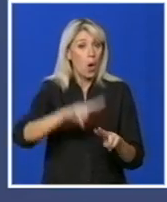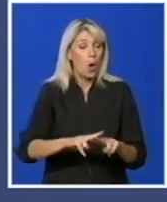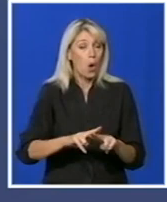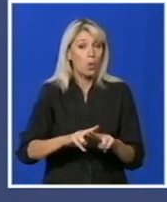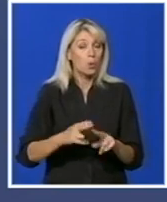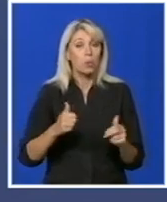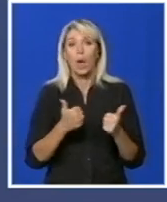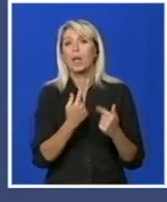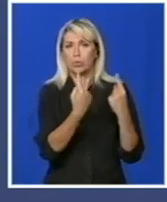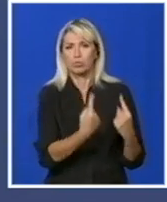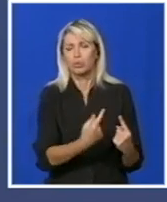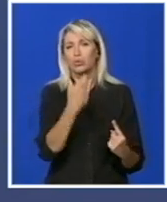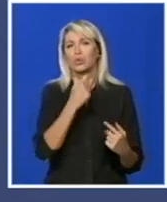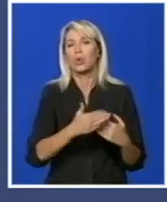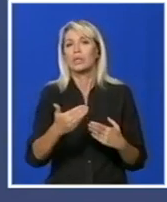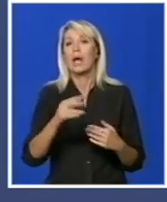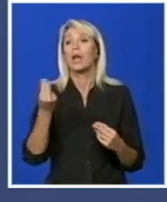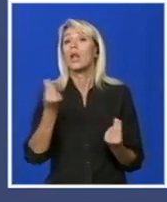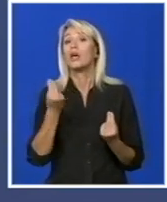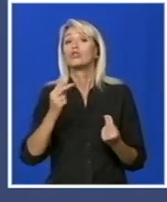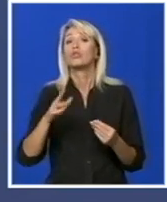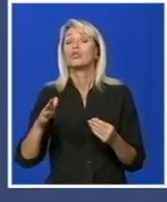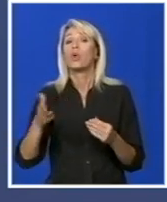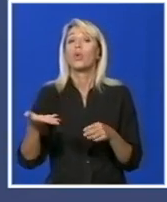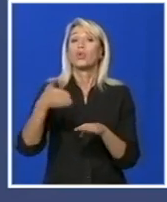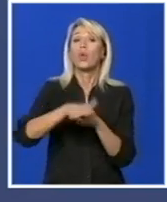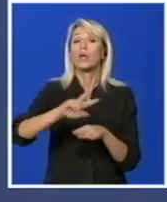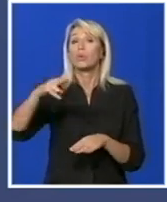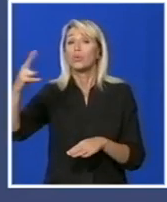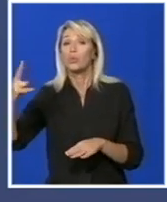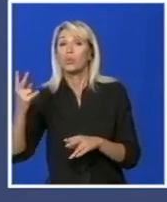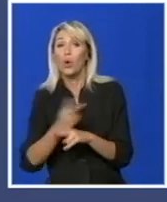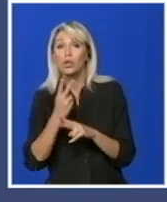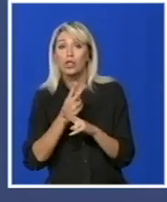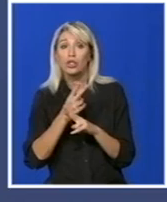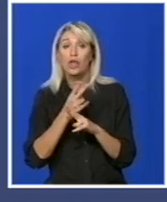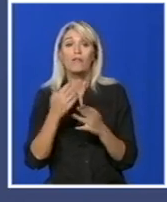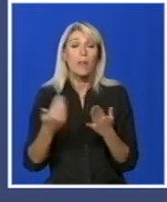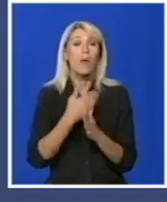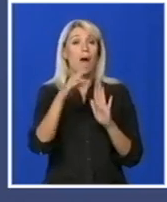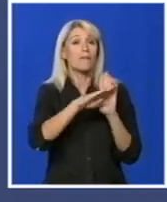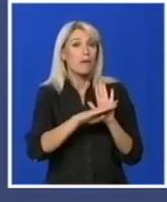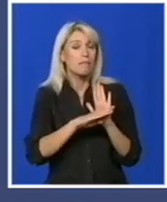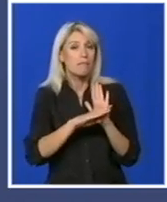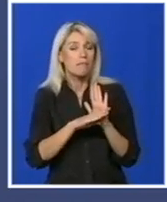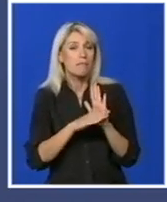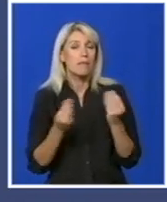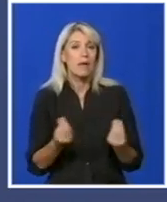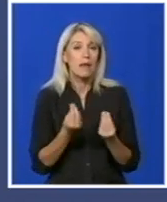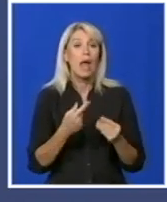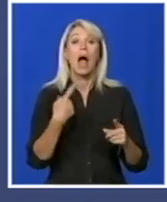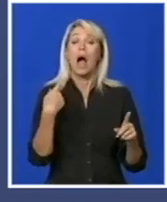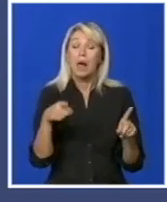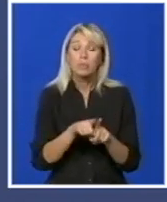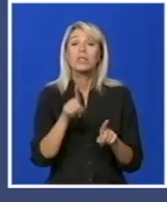nekim drugim državama uvoditi dodatne restriktivne mere, ali isto tako da li ćemo prema našim